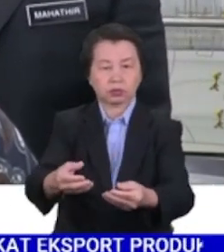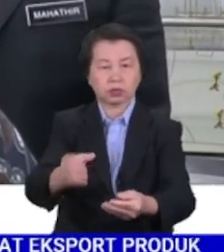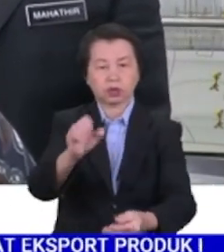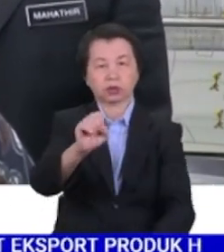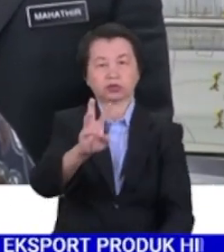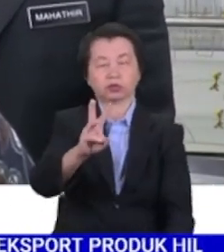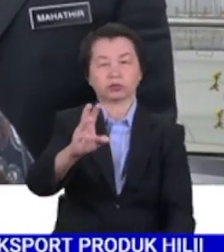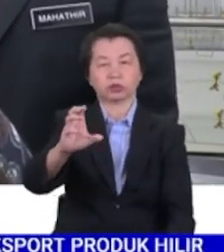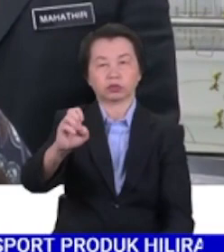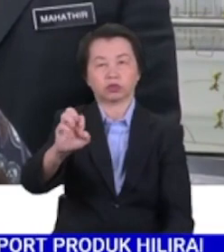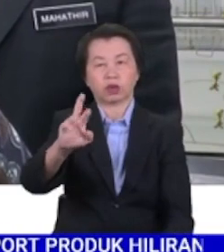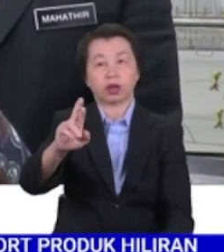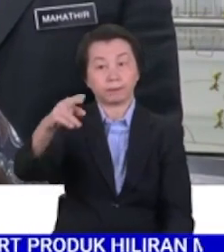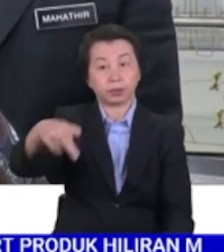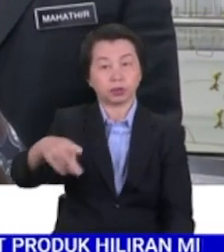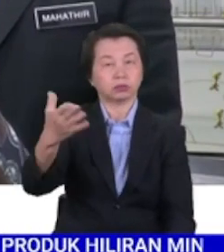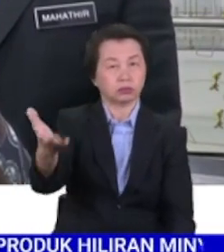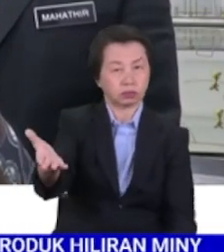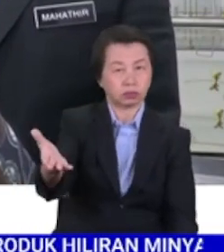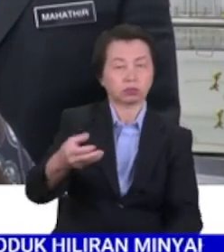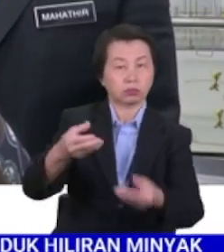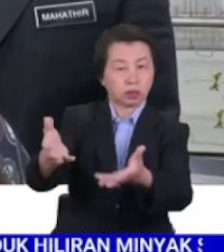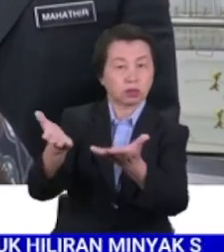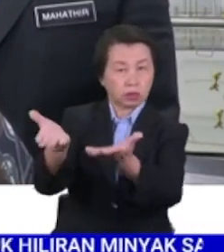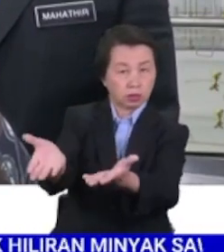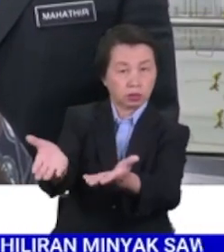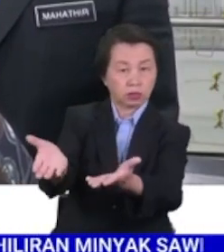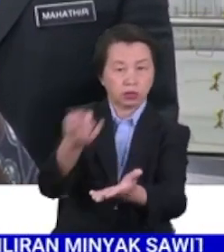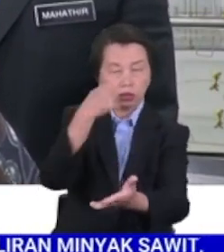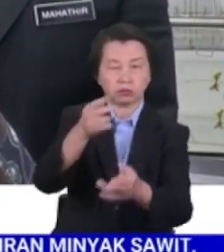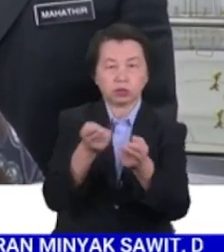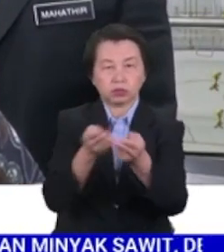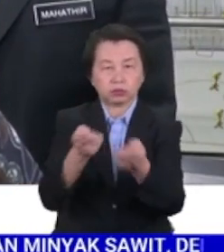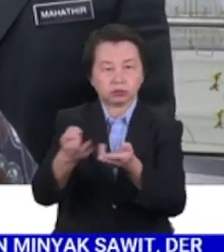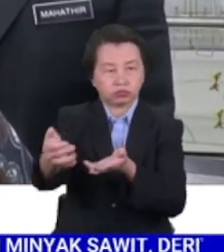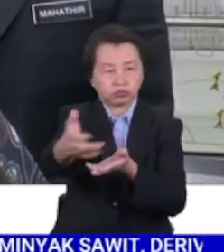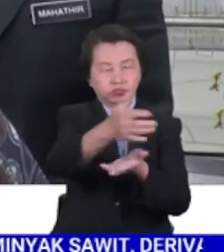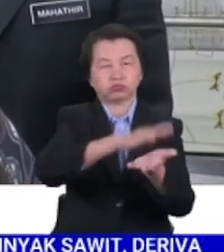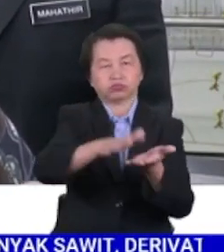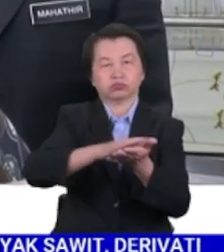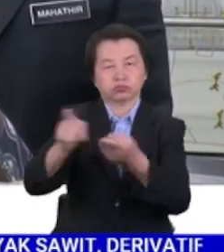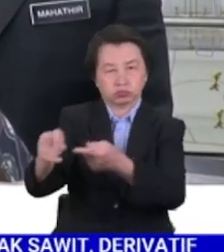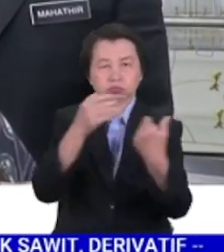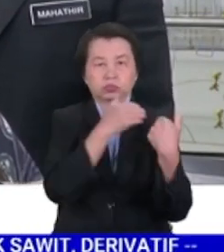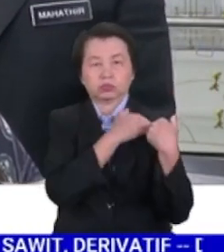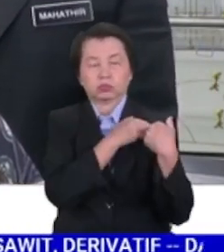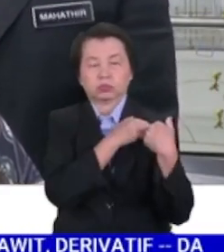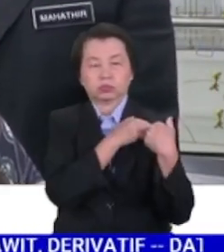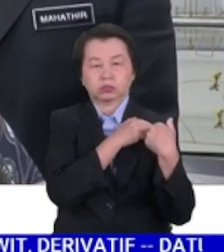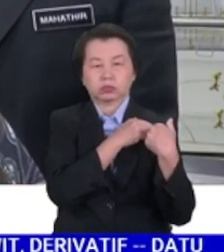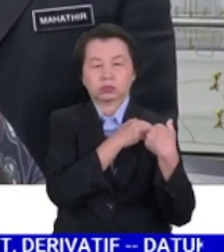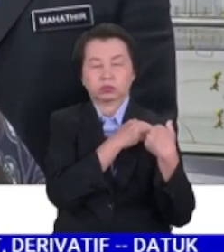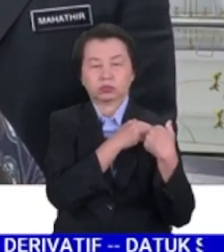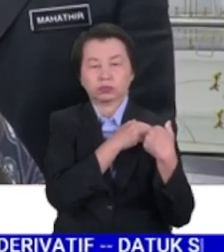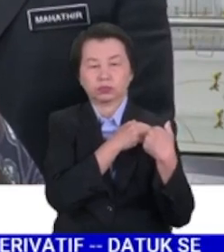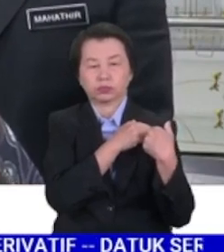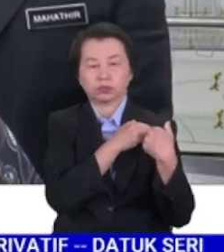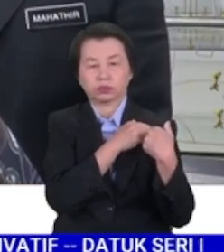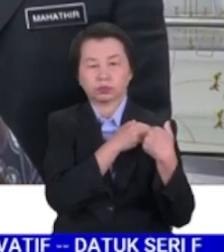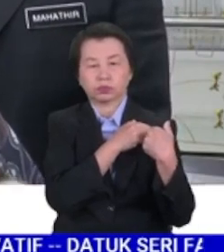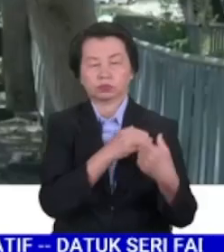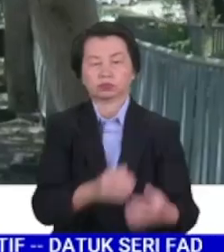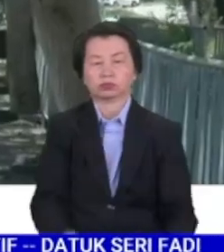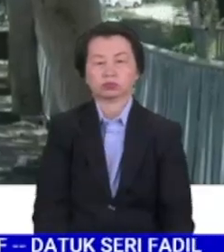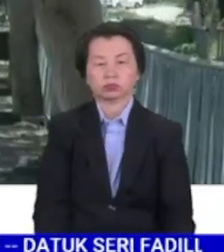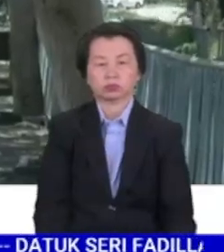SW Corp sebagai pengurus perkhidmatan sisa pepejal